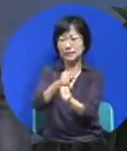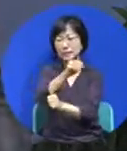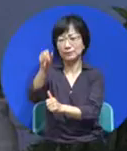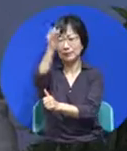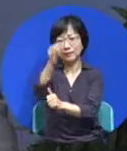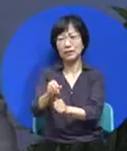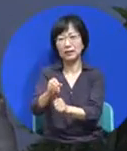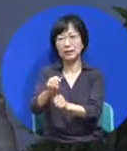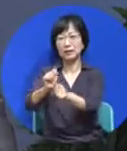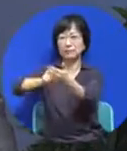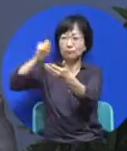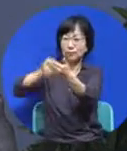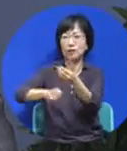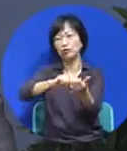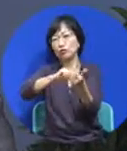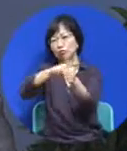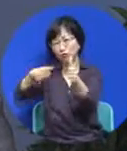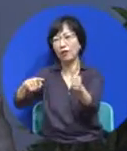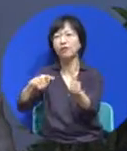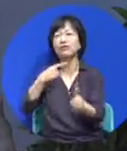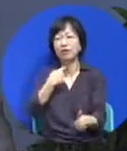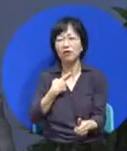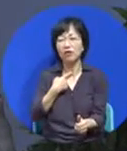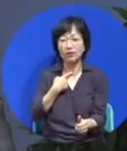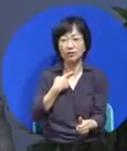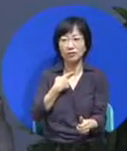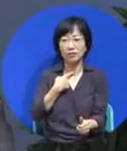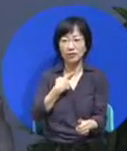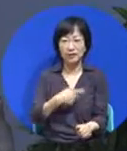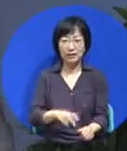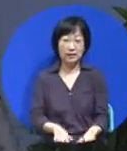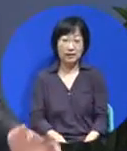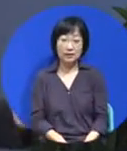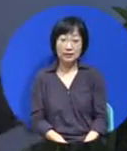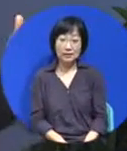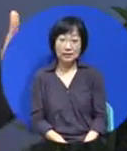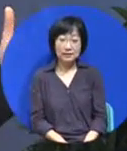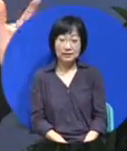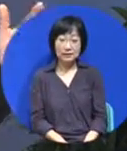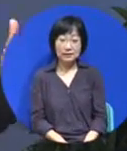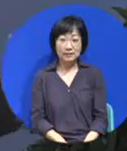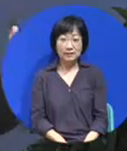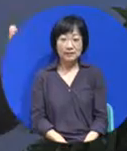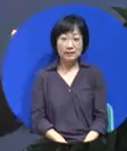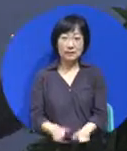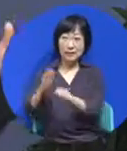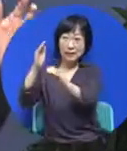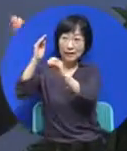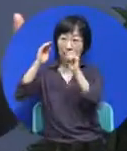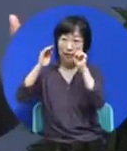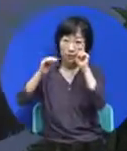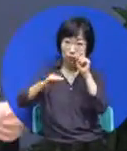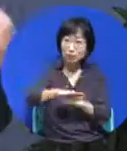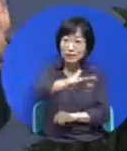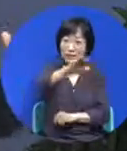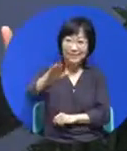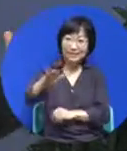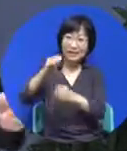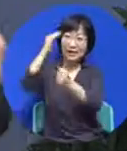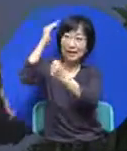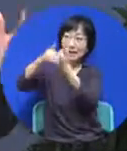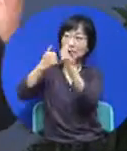돼요. We also need to have these very important realizations. 하나님이 우리는 도저히 하나님을 볼 수도 없고